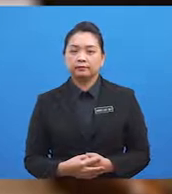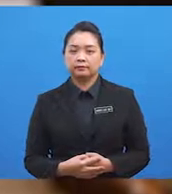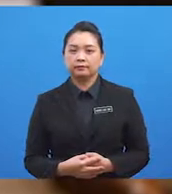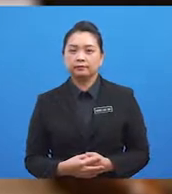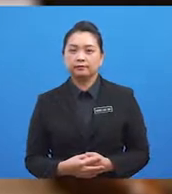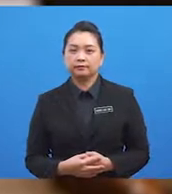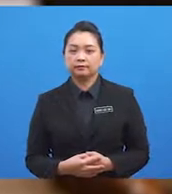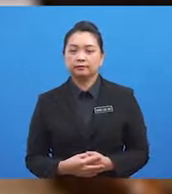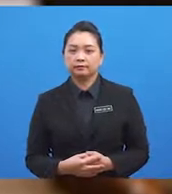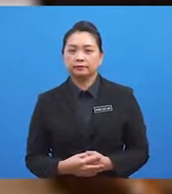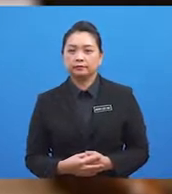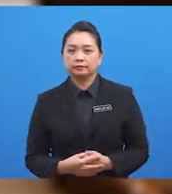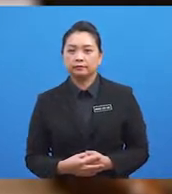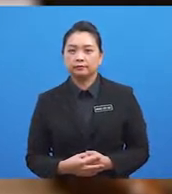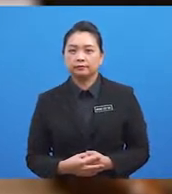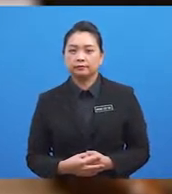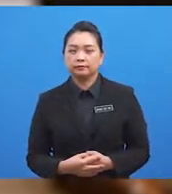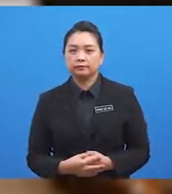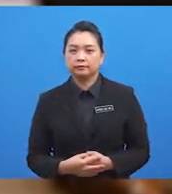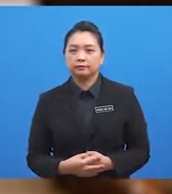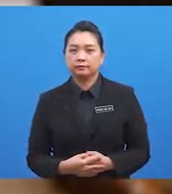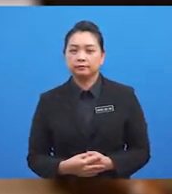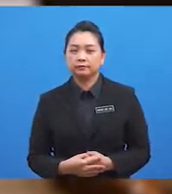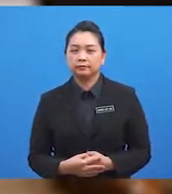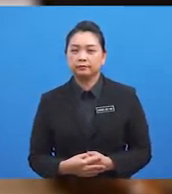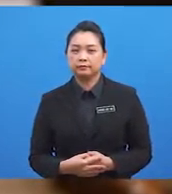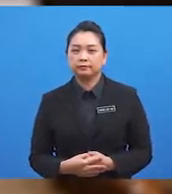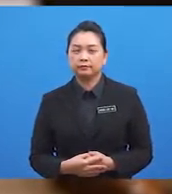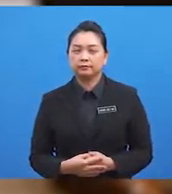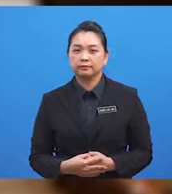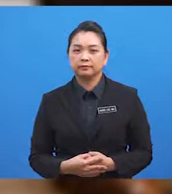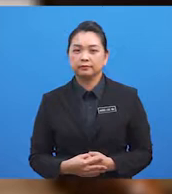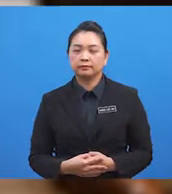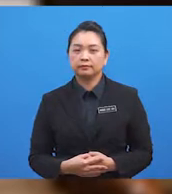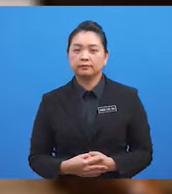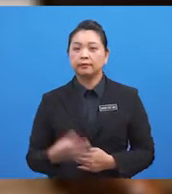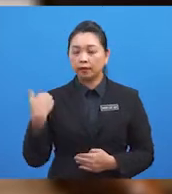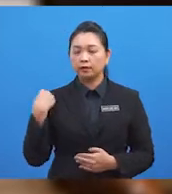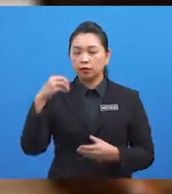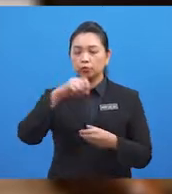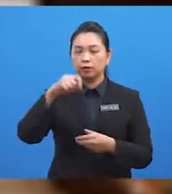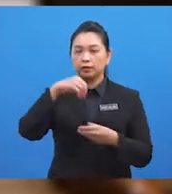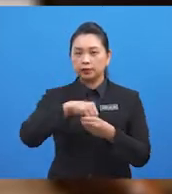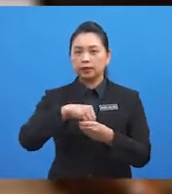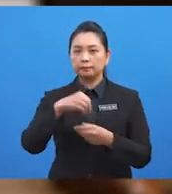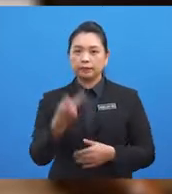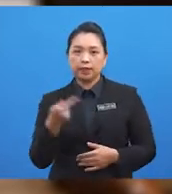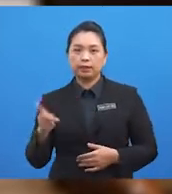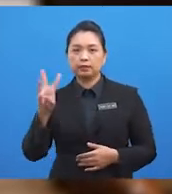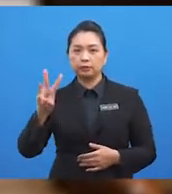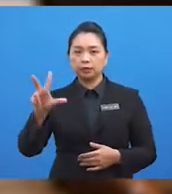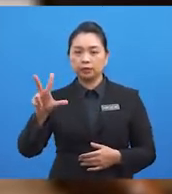Hal ini diperincikan dalam perkara 63 dan perkara 72